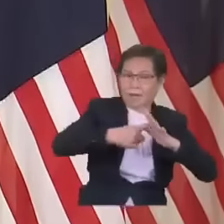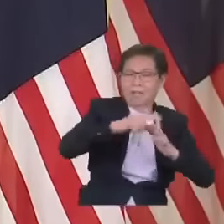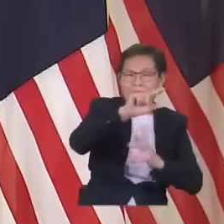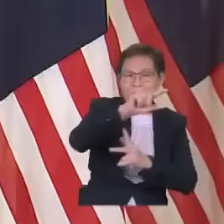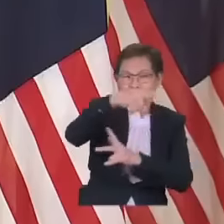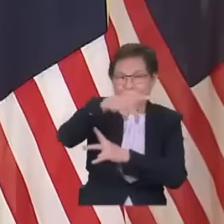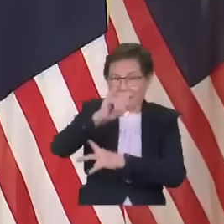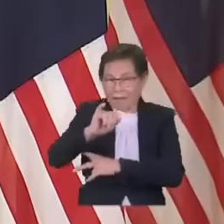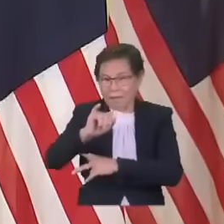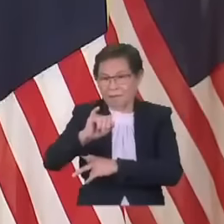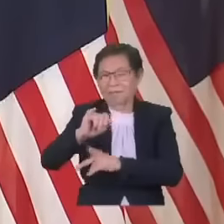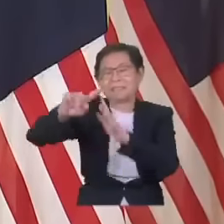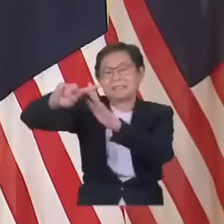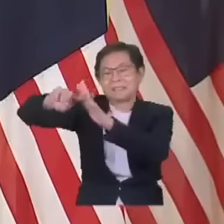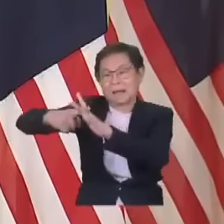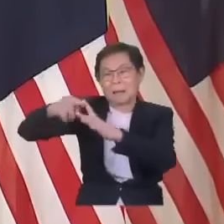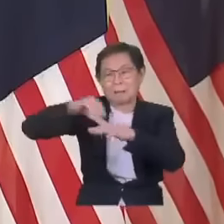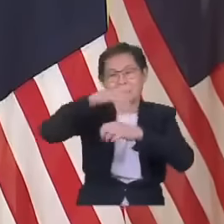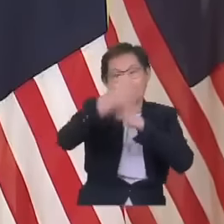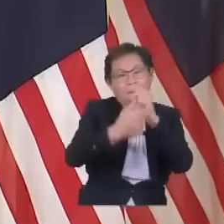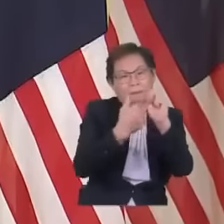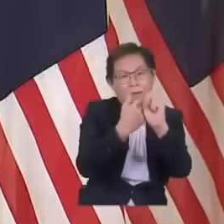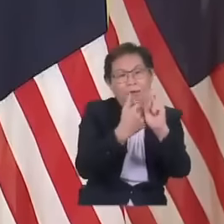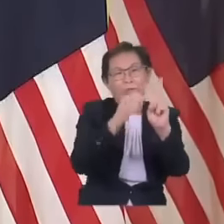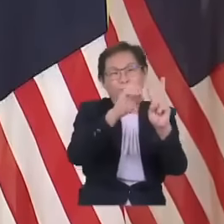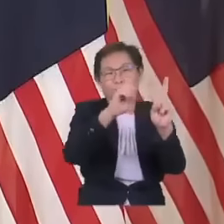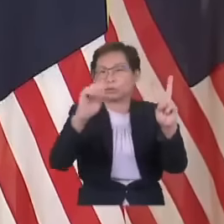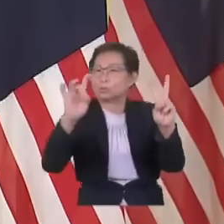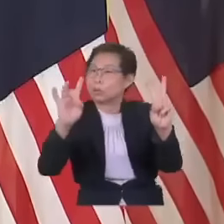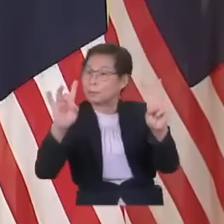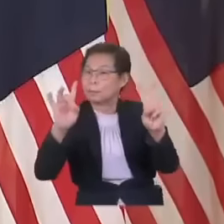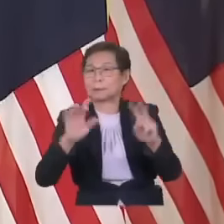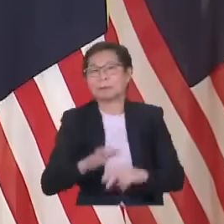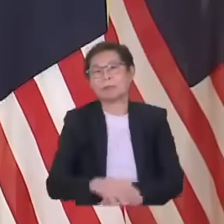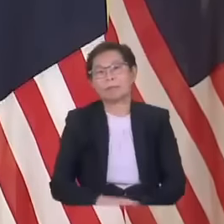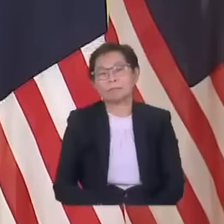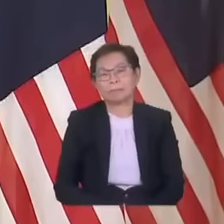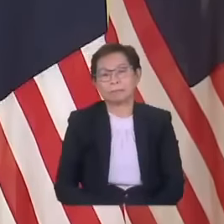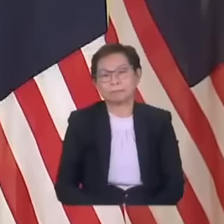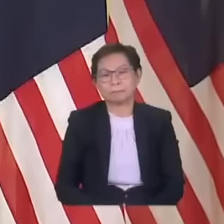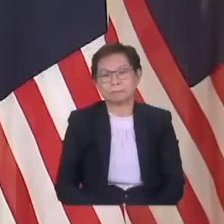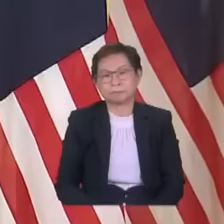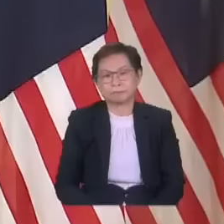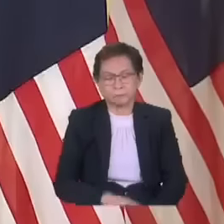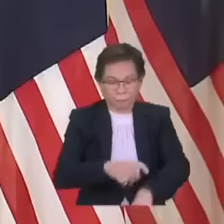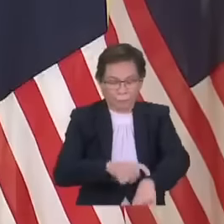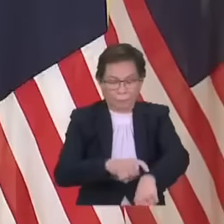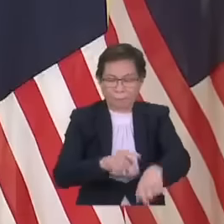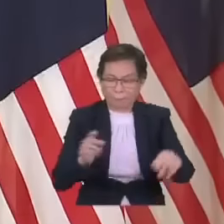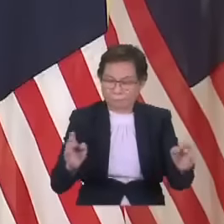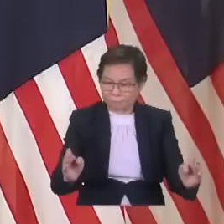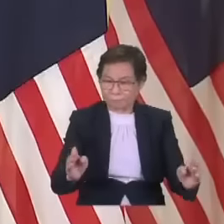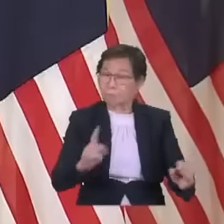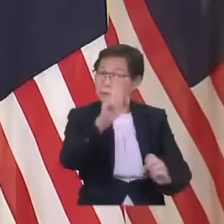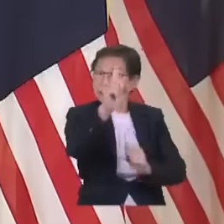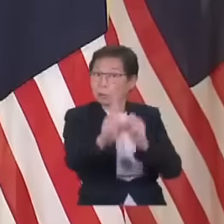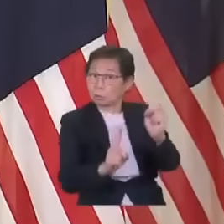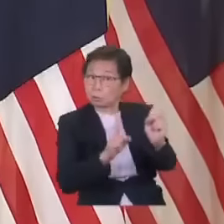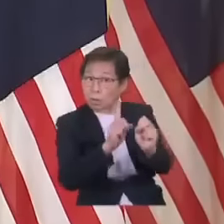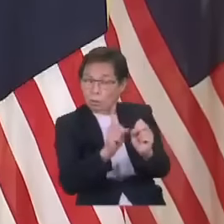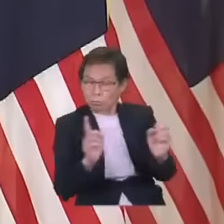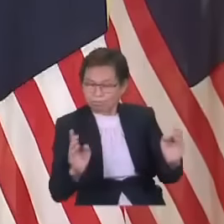GPI diperkenalkan pada tahun 2008 dalam tempo hanya setahun